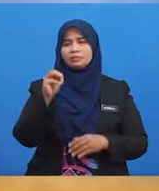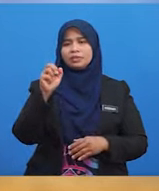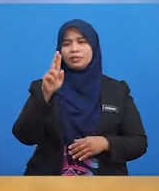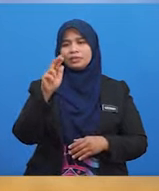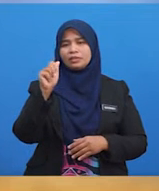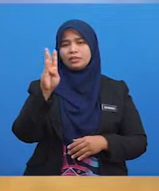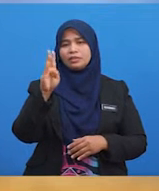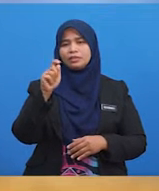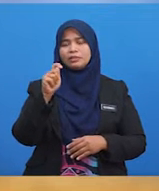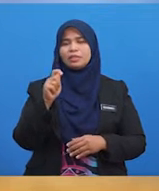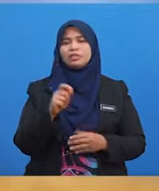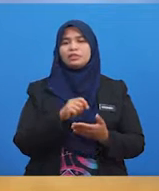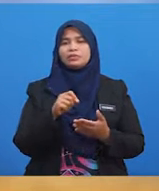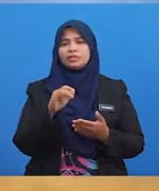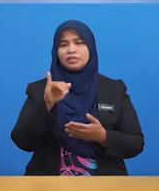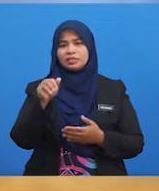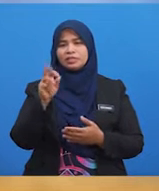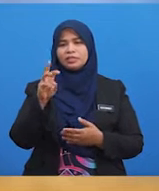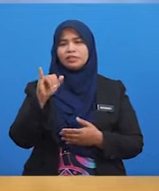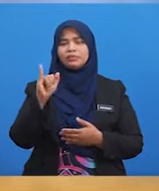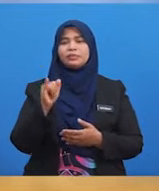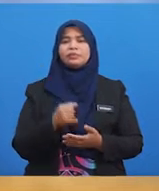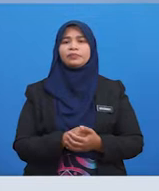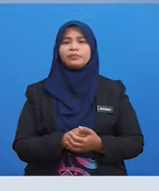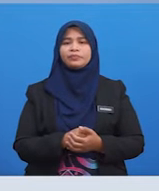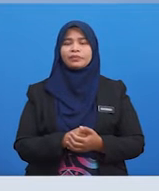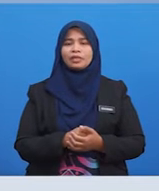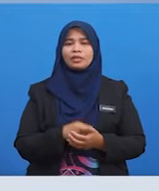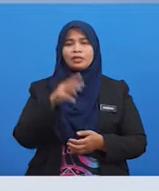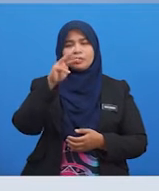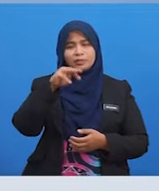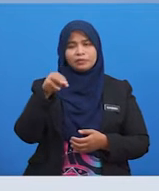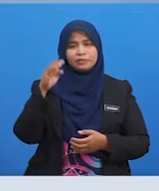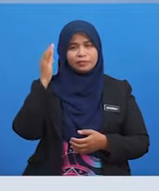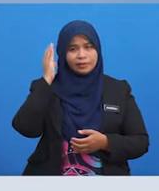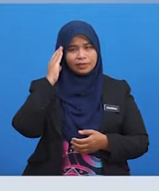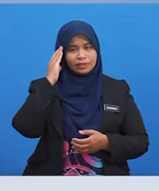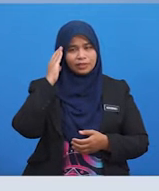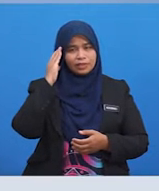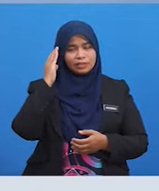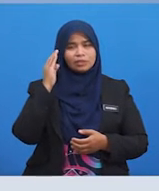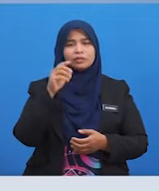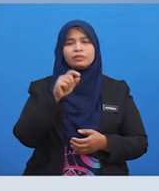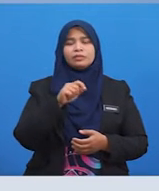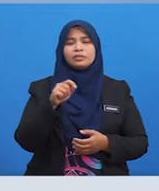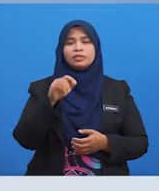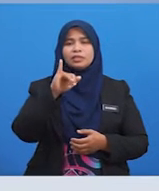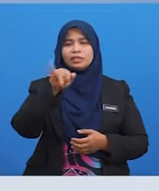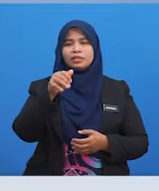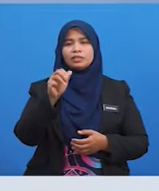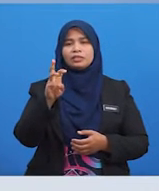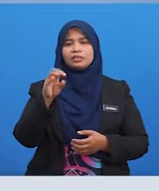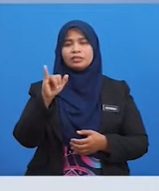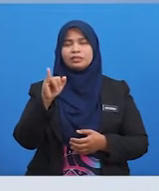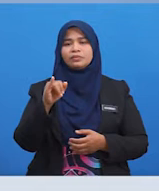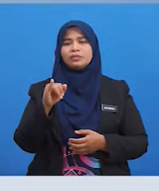memartabatkannya di persada dunia. Murid-murid tahu tak, tulisan Jawi